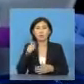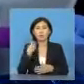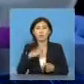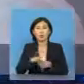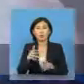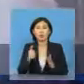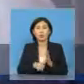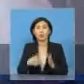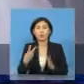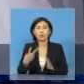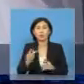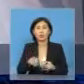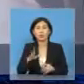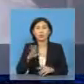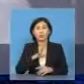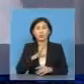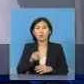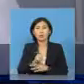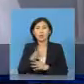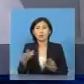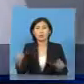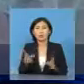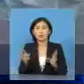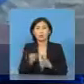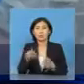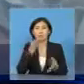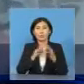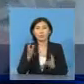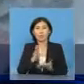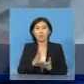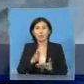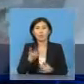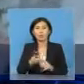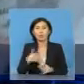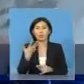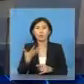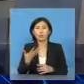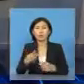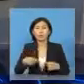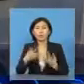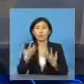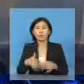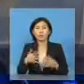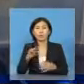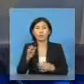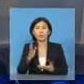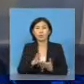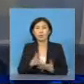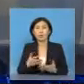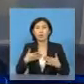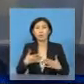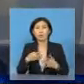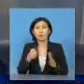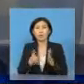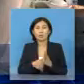выполняют 682 медика. Учреждение обеспечено необходимыми препаратами. Имеется 5 стационарных аппаратов искусственной вентиляции легких и